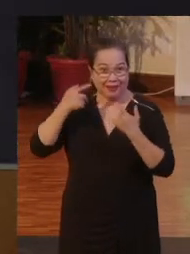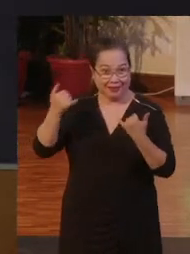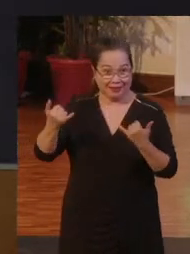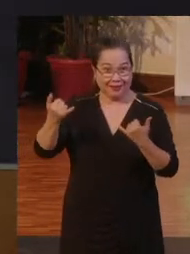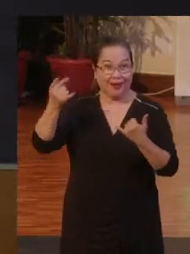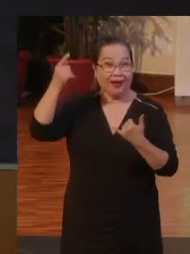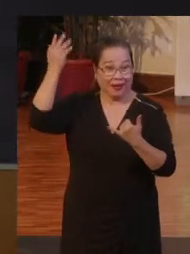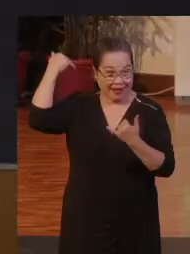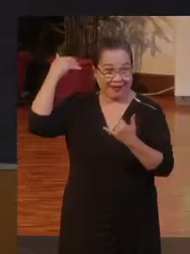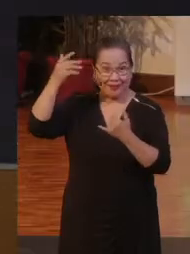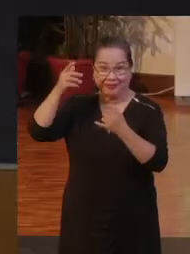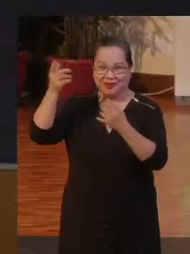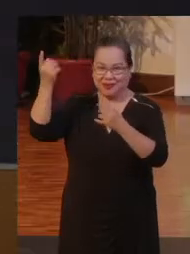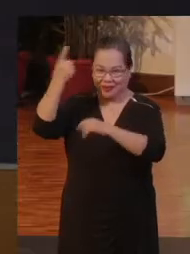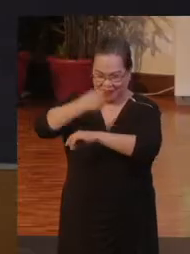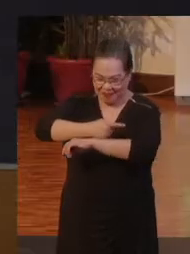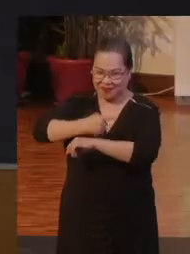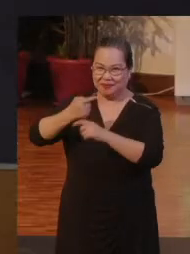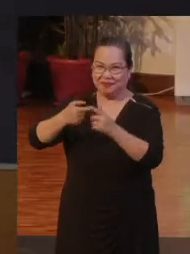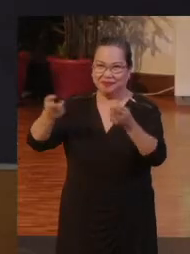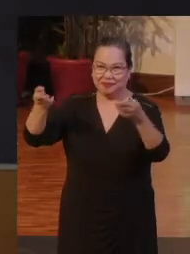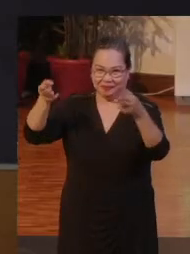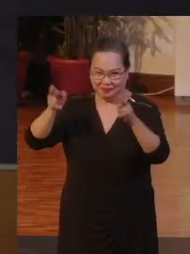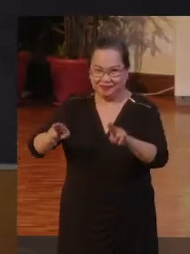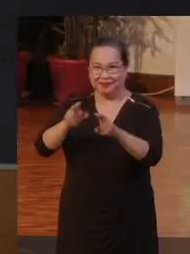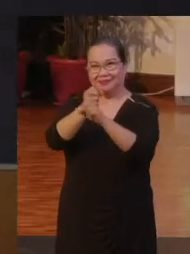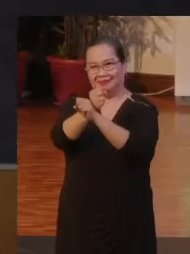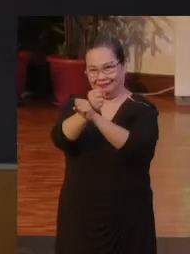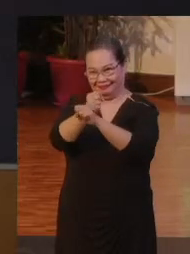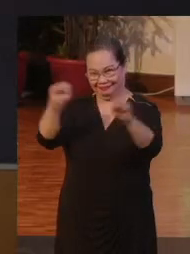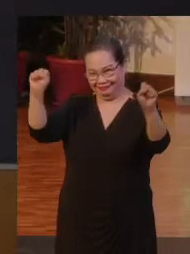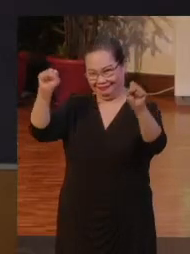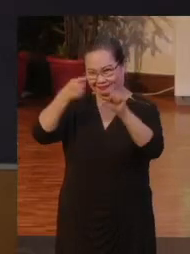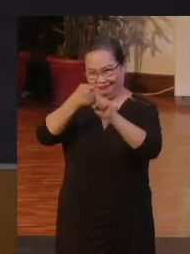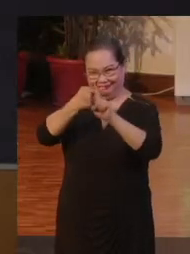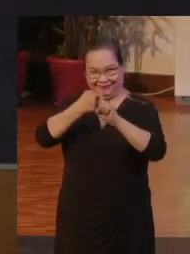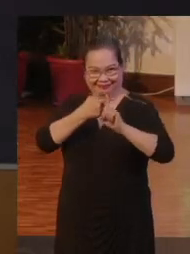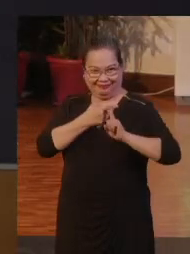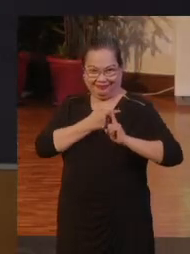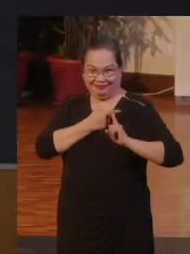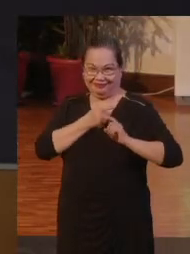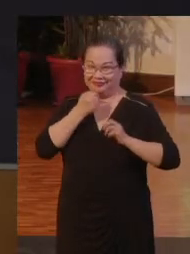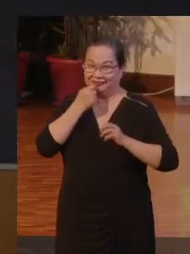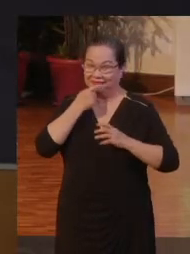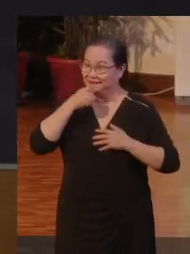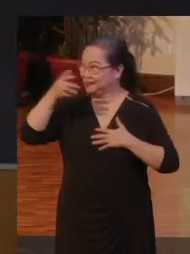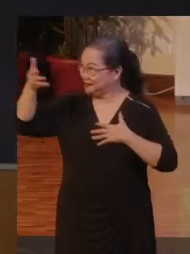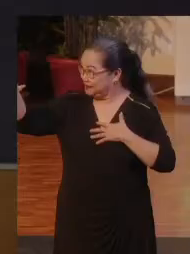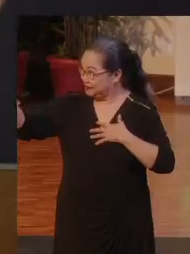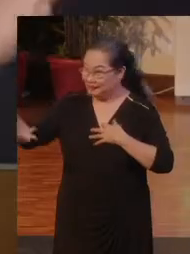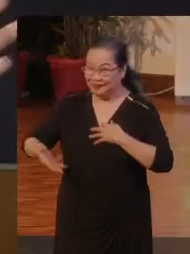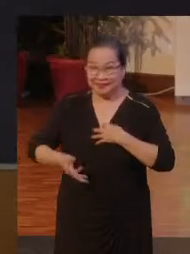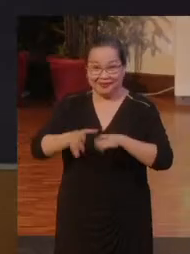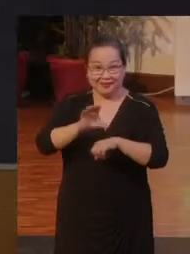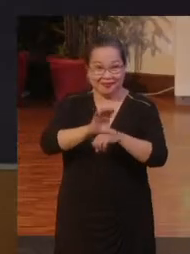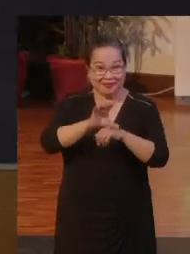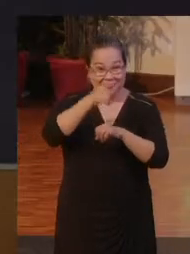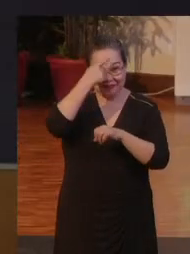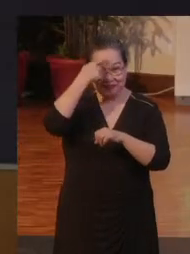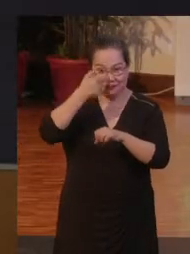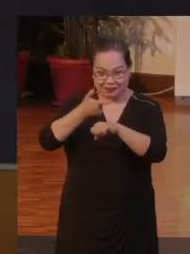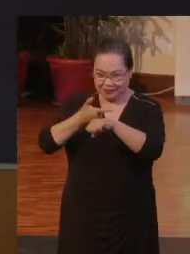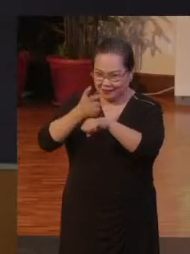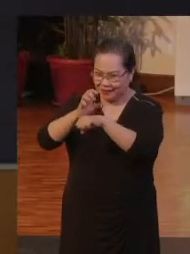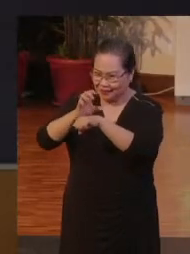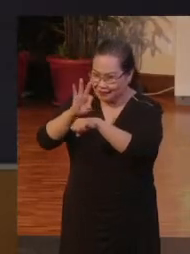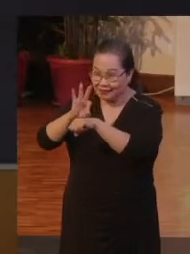yun, ang araw ng kanyang kaligtasan. Datapwat siya'y dinala dito ng Panginoon. Hindi po dahil sa GCF kaya